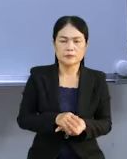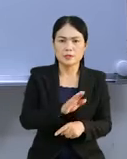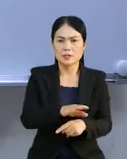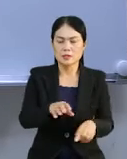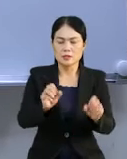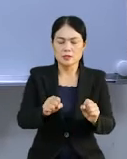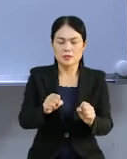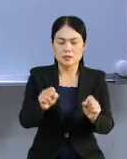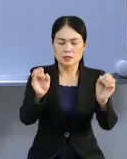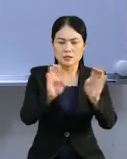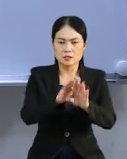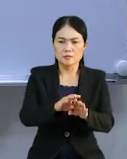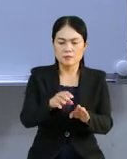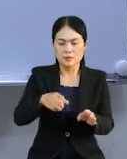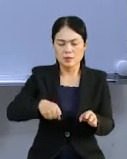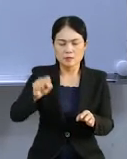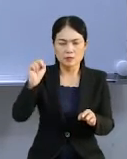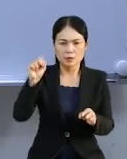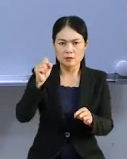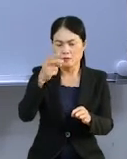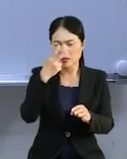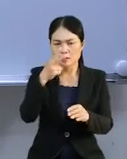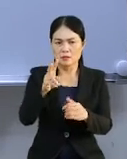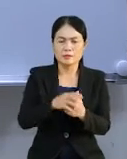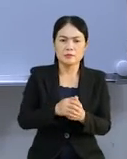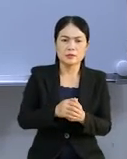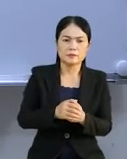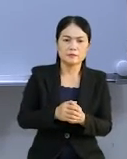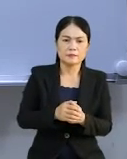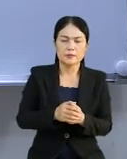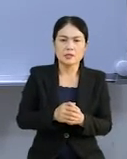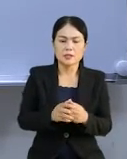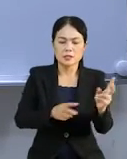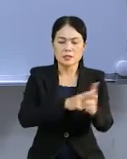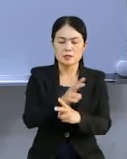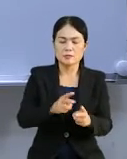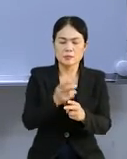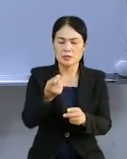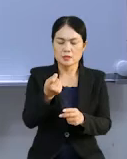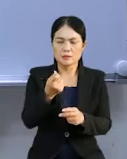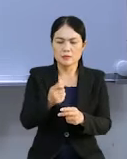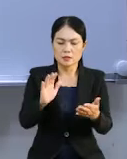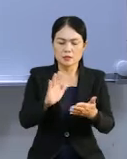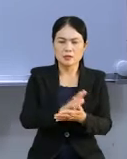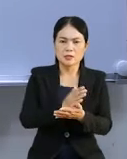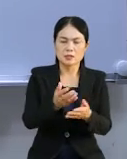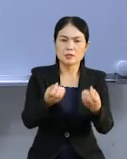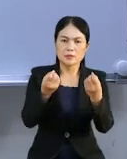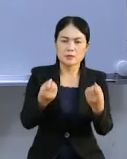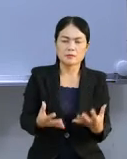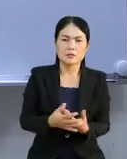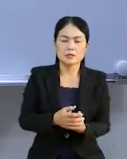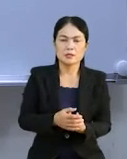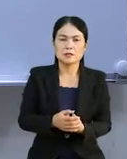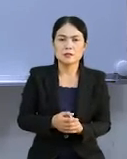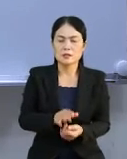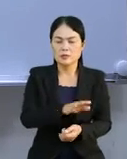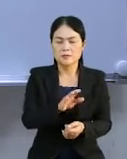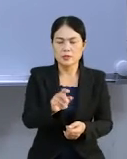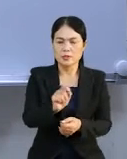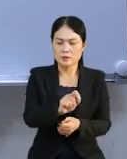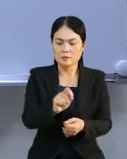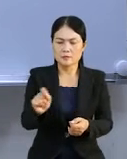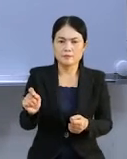con ai thưa được cái đại chuyên bản con bình đất mơ tập hết cái đặc prạ tới thà cái đặc prạ còn má mũi hái con từ